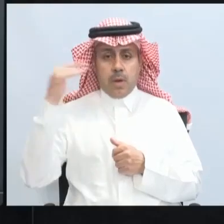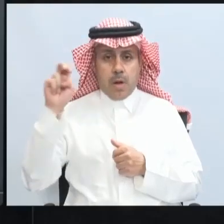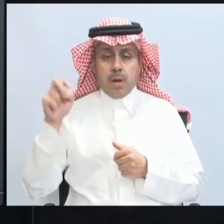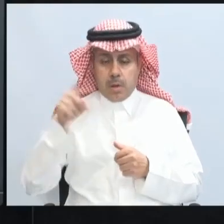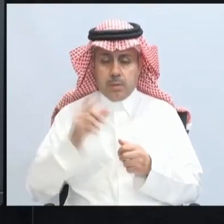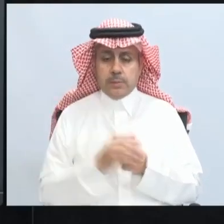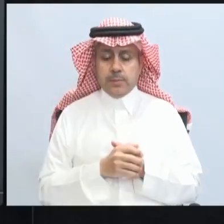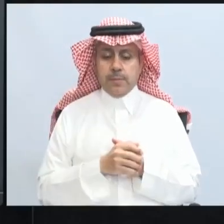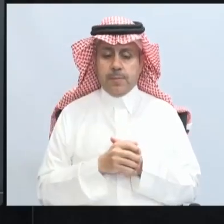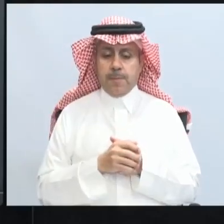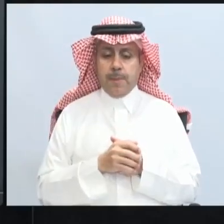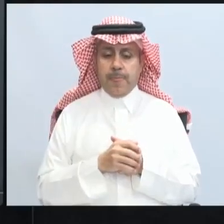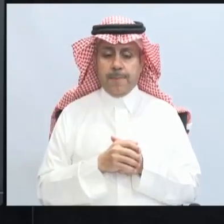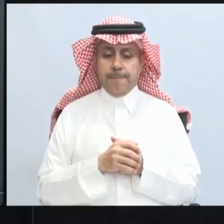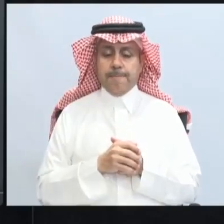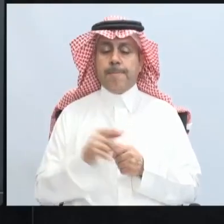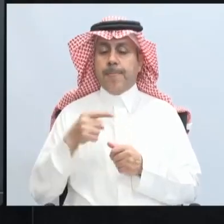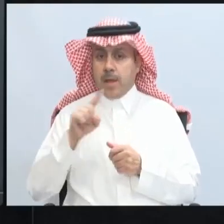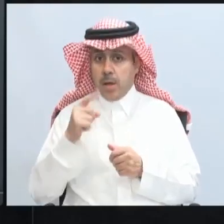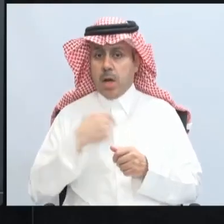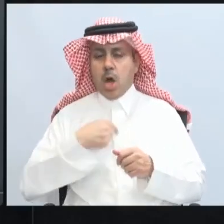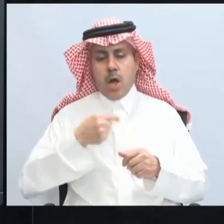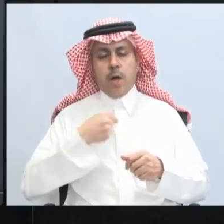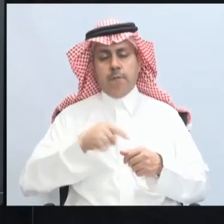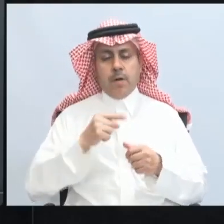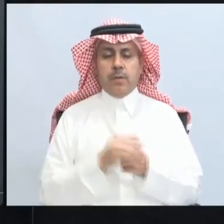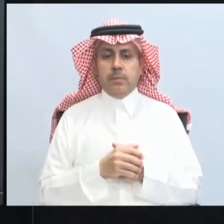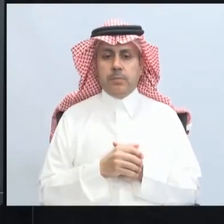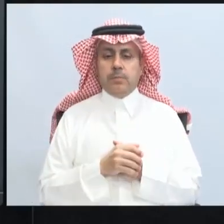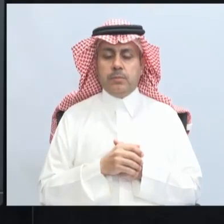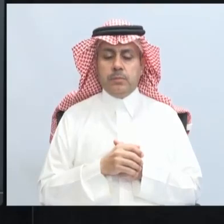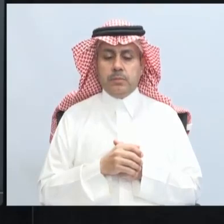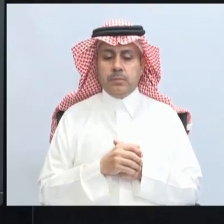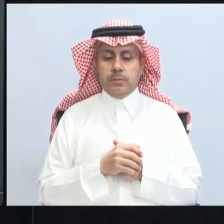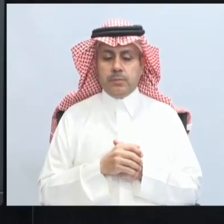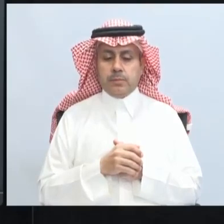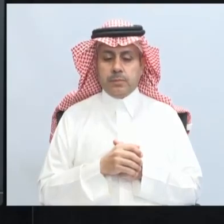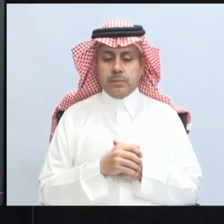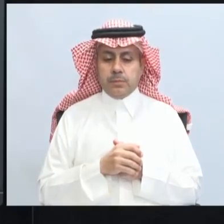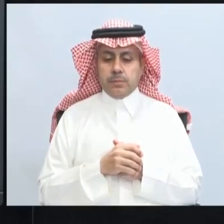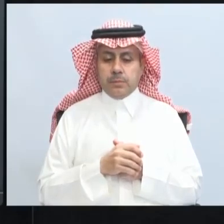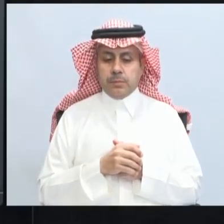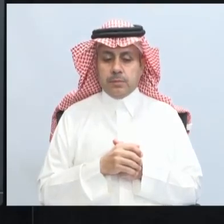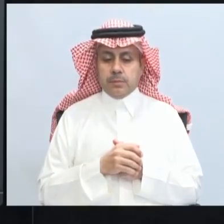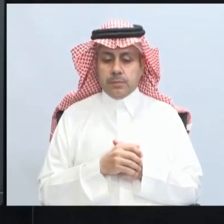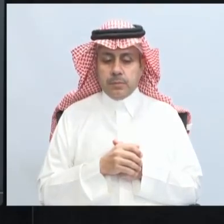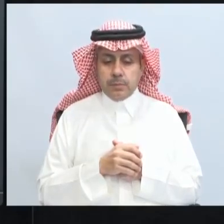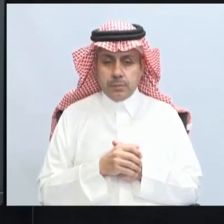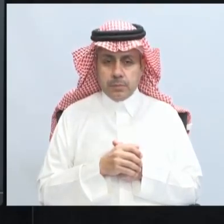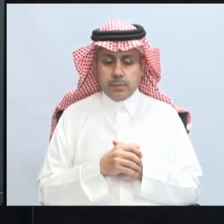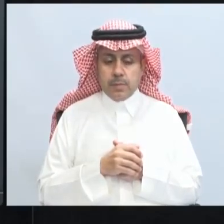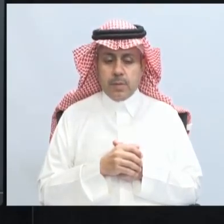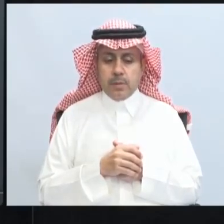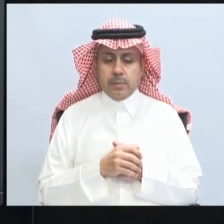فكره هي الفكره الصحيحه وهو الراي السديد هذه هي المقصود بالمجادله ان تتحاور مع